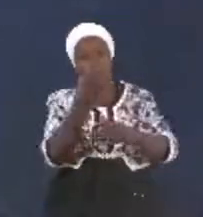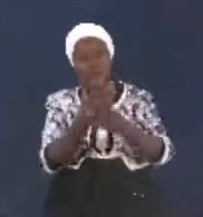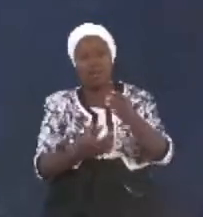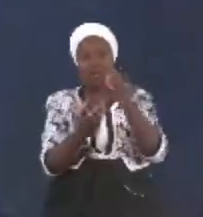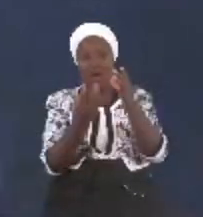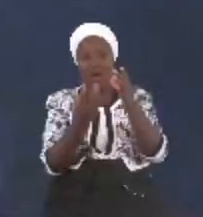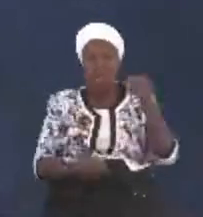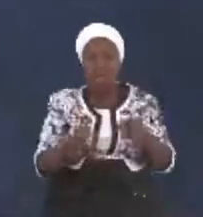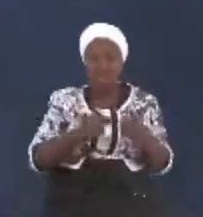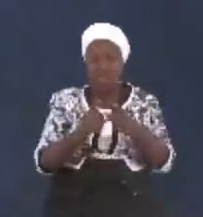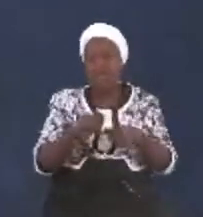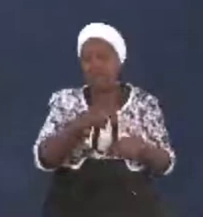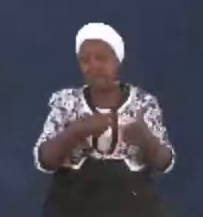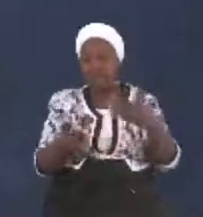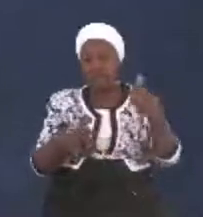Verset 17,